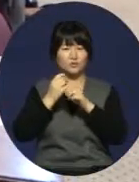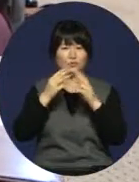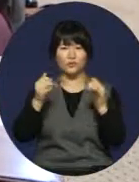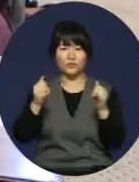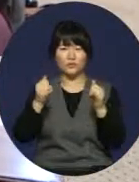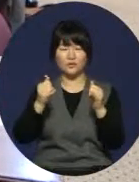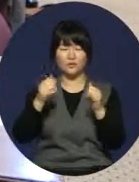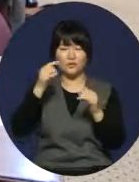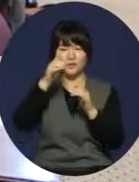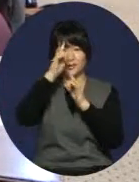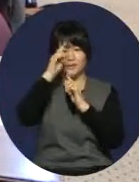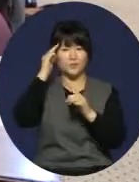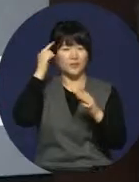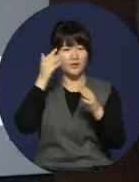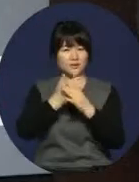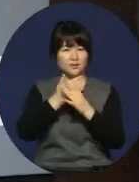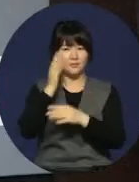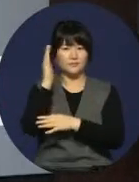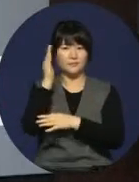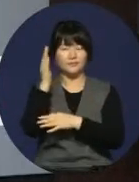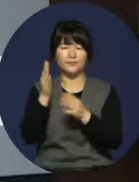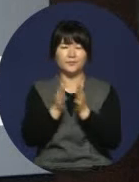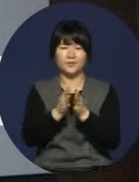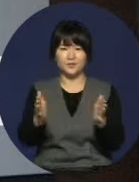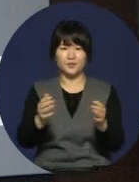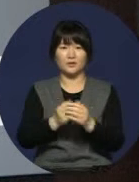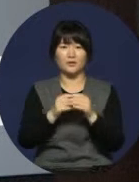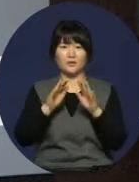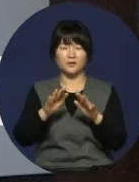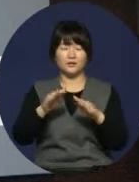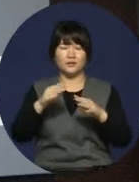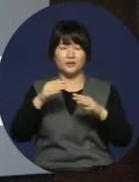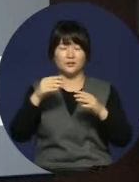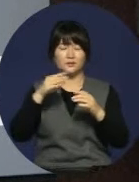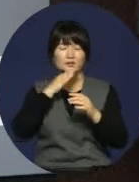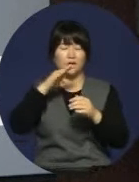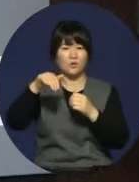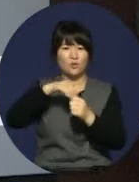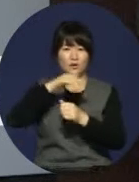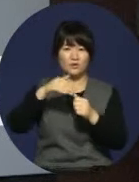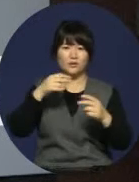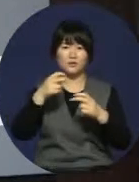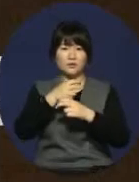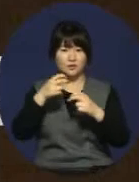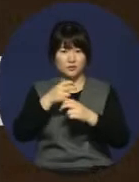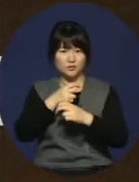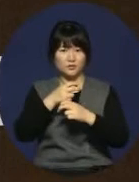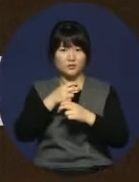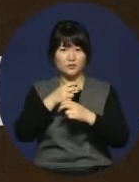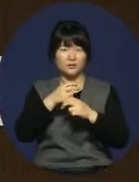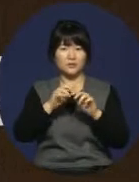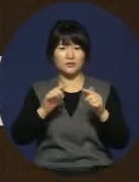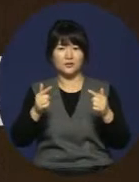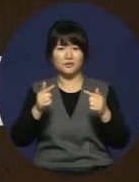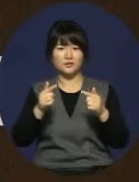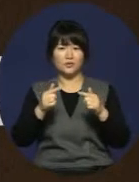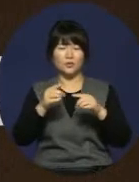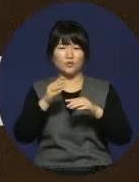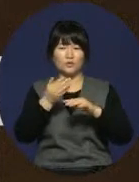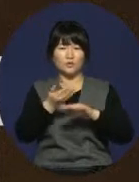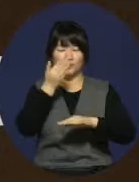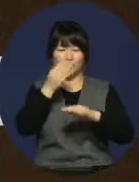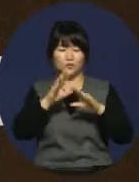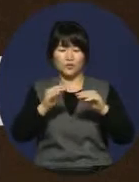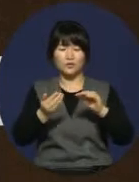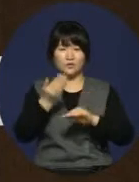발표로 시작됐습니다. 주제 발표를 통해 친환경 대중교통 및 재정적 측면을 고려한 노면전차, 즉